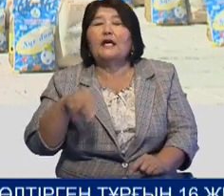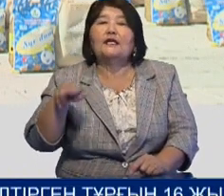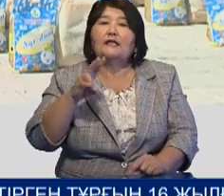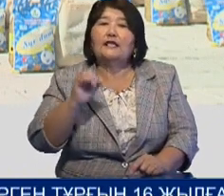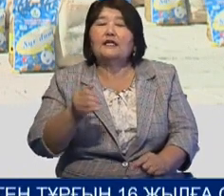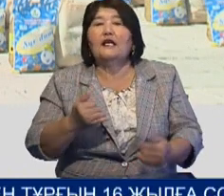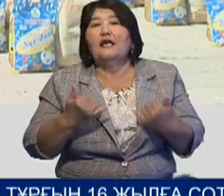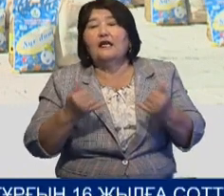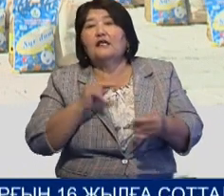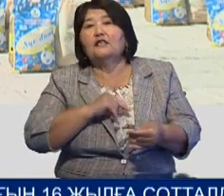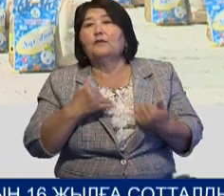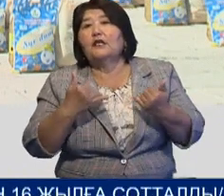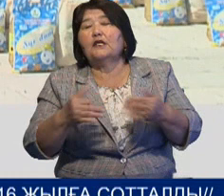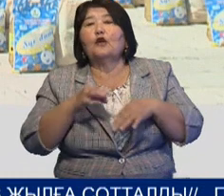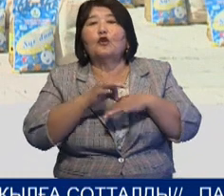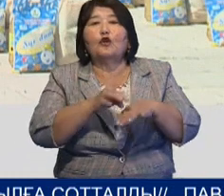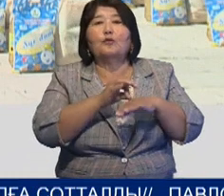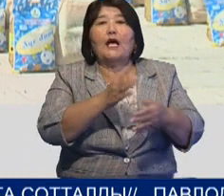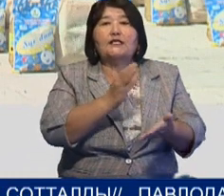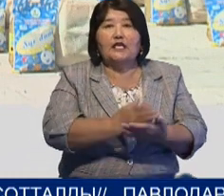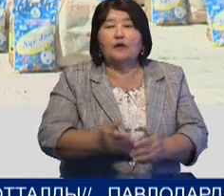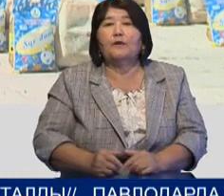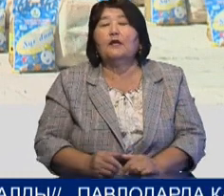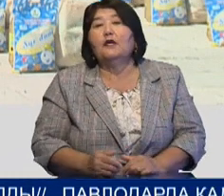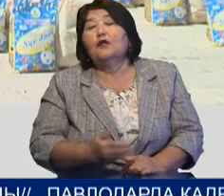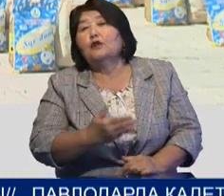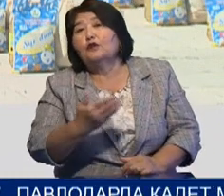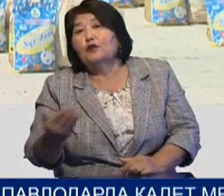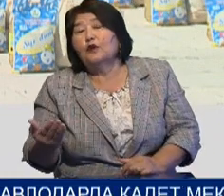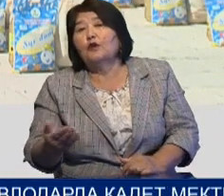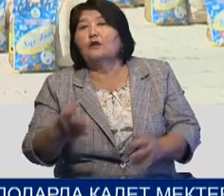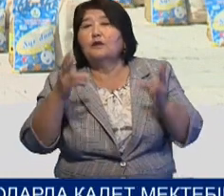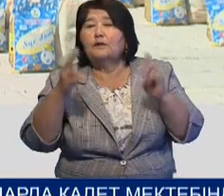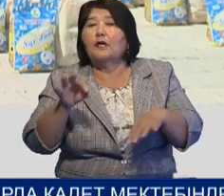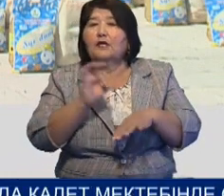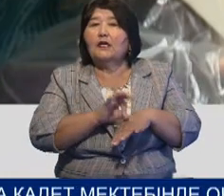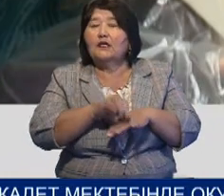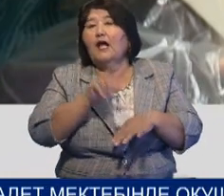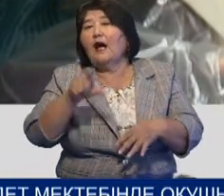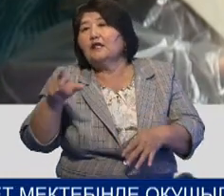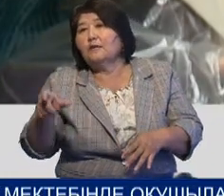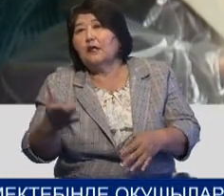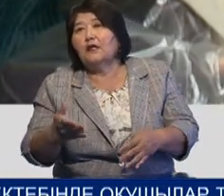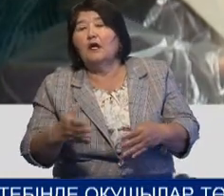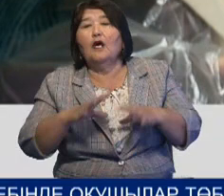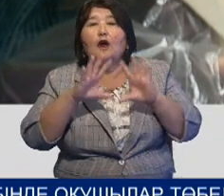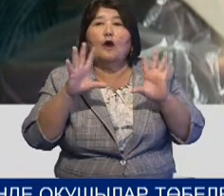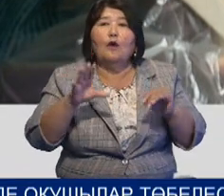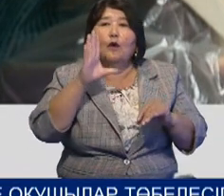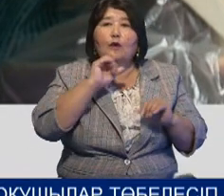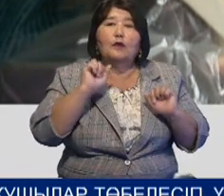қызметкерлері қайырымды жандарды ұйымдастырып, сол дертке шалдыққан адамдарға қолынан